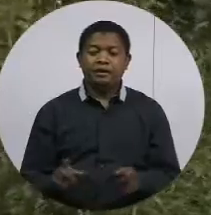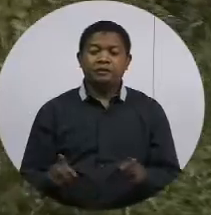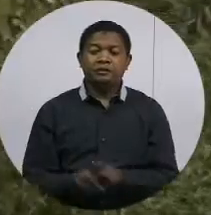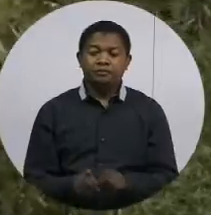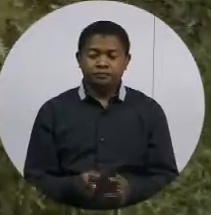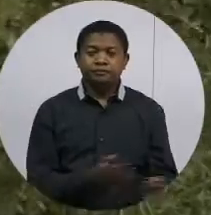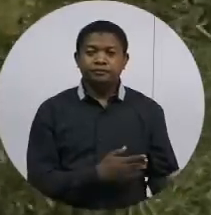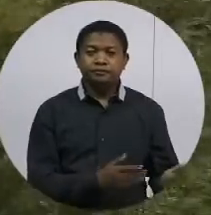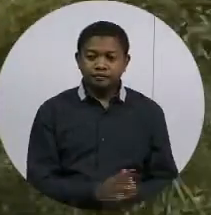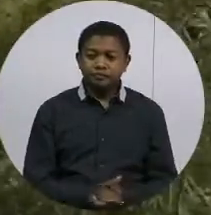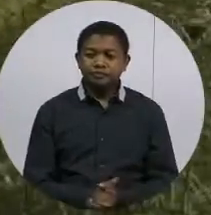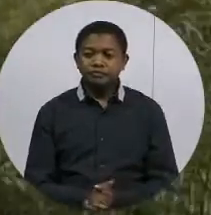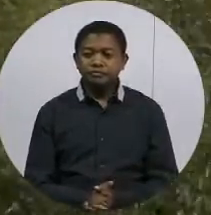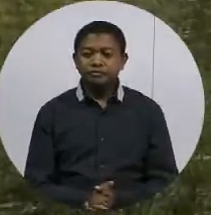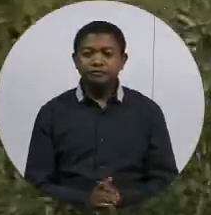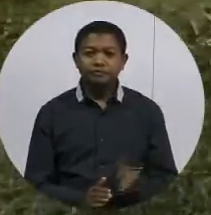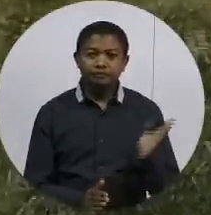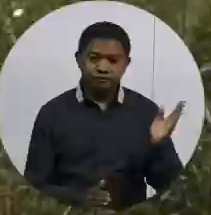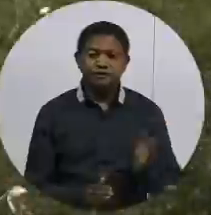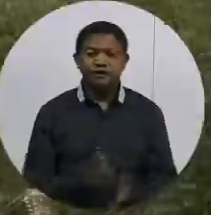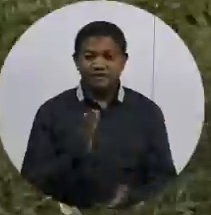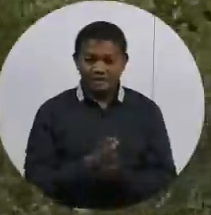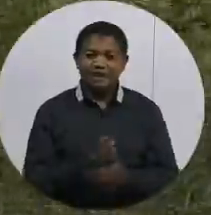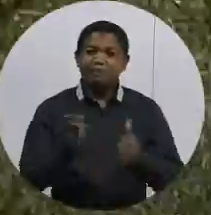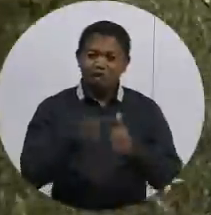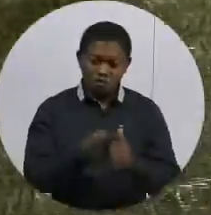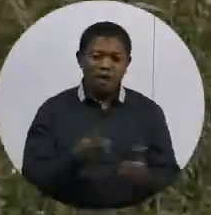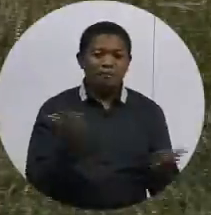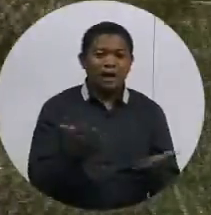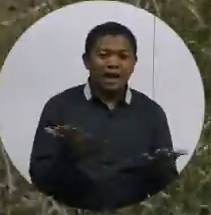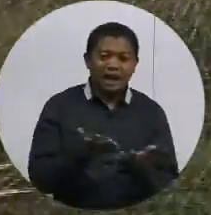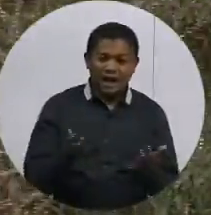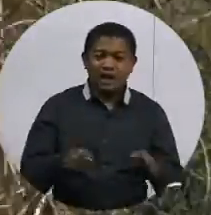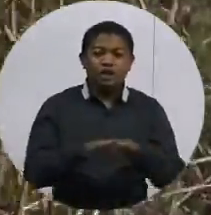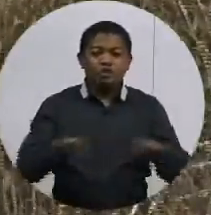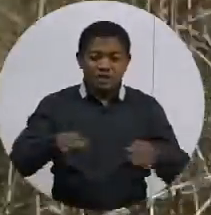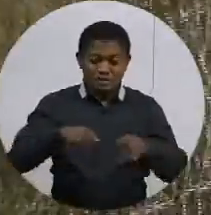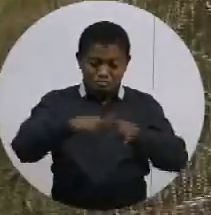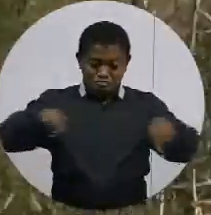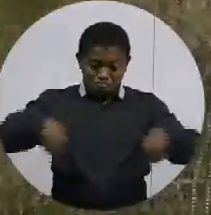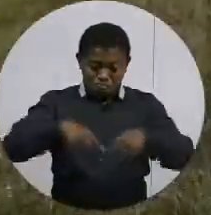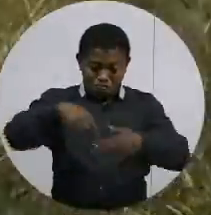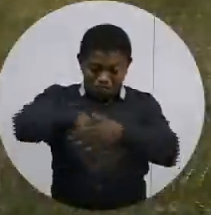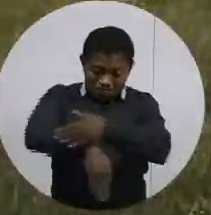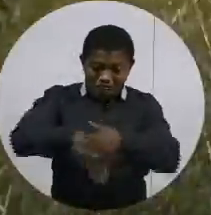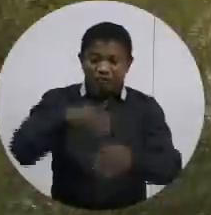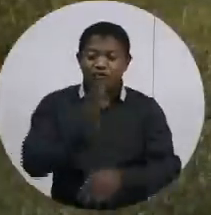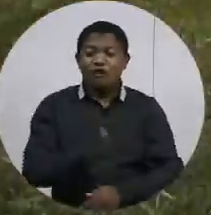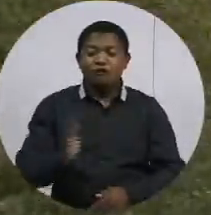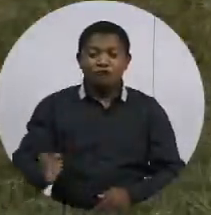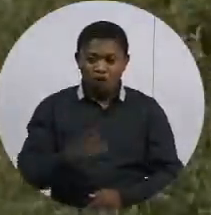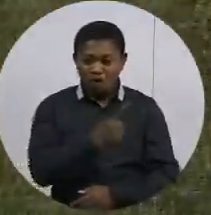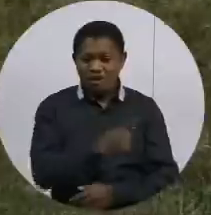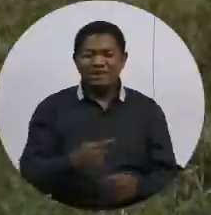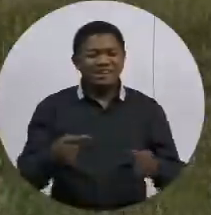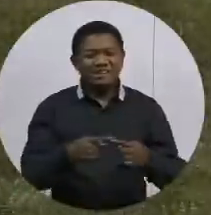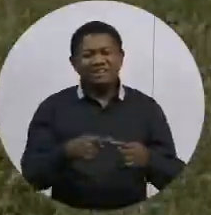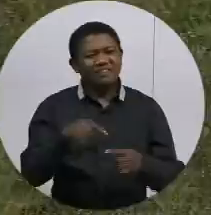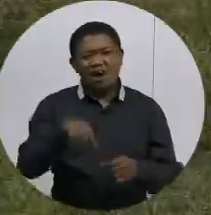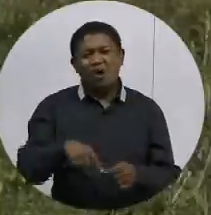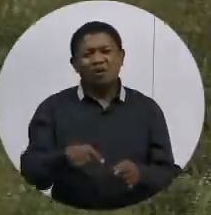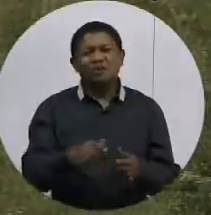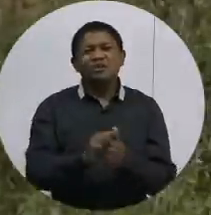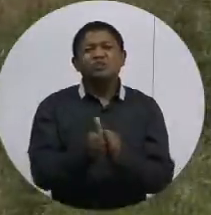efa nanokana toerana anaovanareo fosse provisoire ireo ny tompona andraikitra voafetra ihany anefa ny isan'ny razana azo raisiny eny anjanahary amin'izao